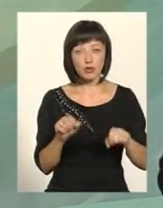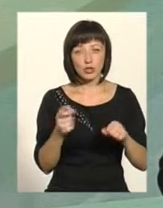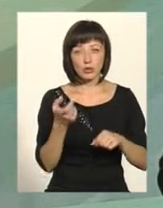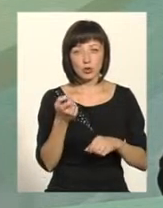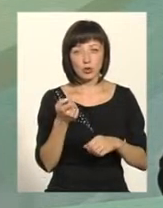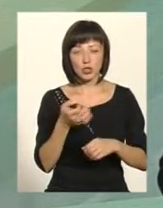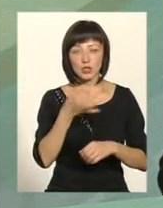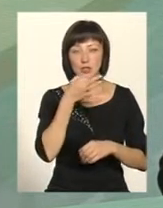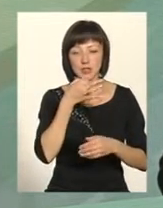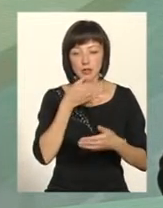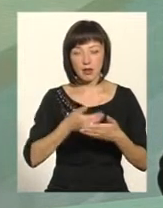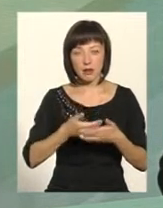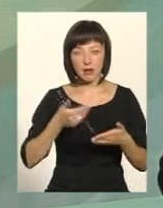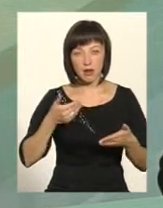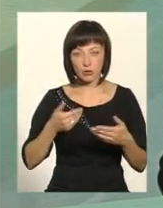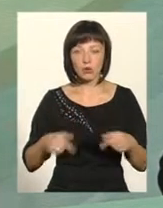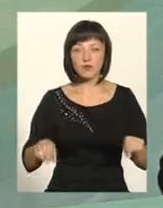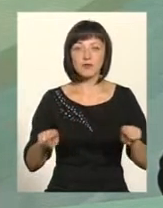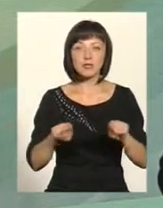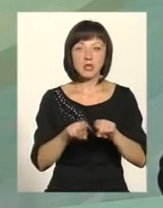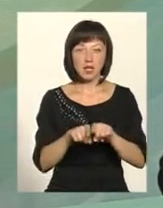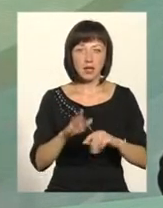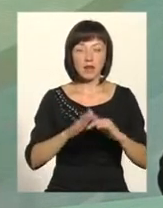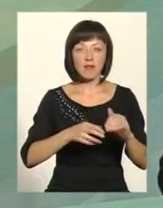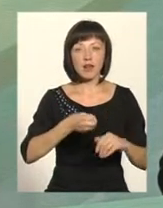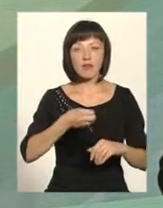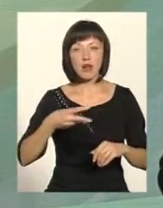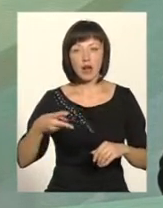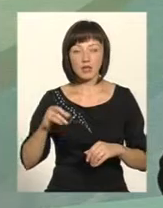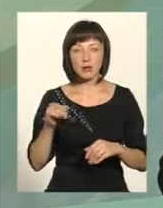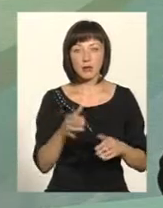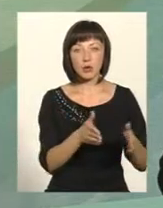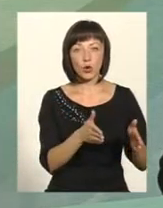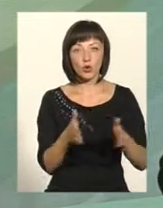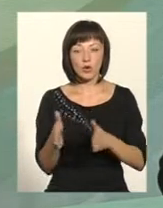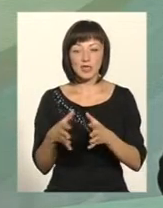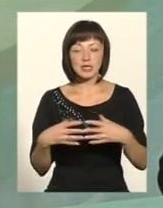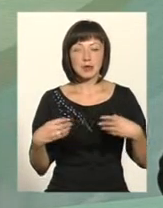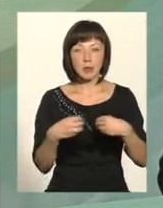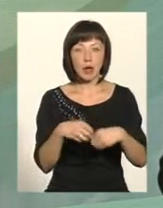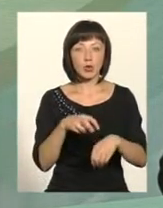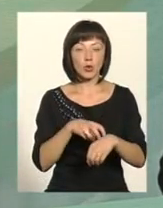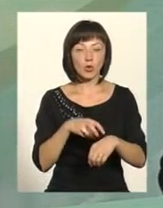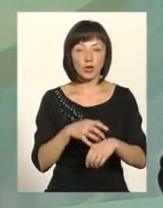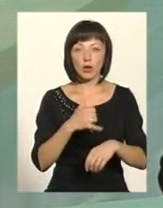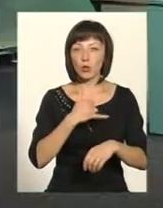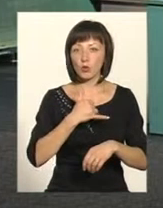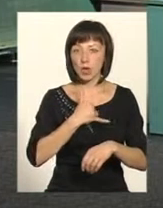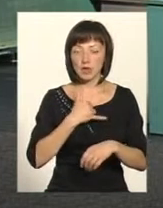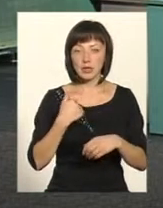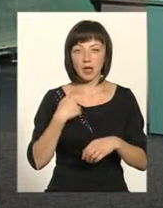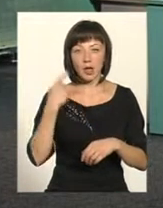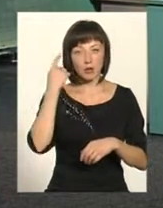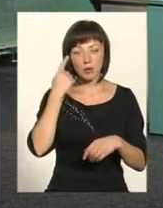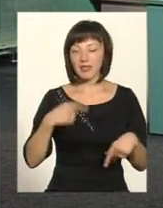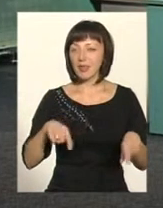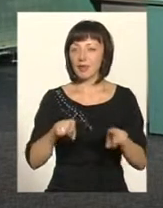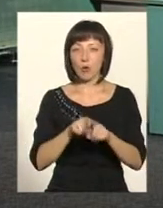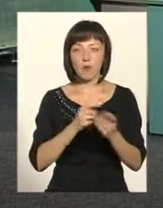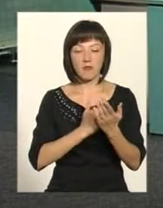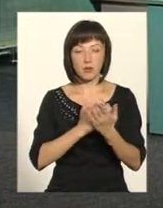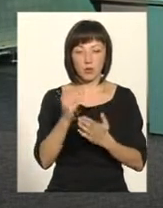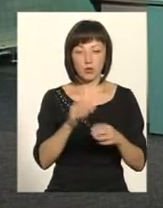нього зарано. Тому що все-таки кваліфікація і підготовка сімейного лікаря в нас, я думаю, не на такому високому рівні,